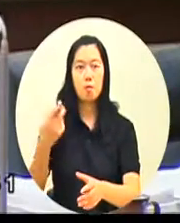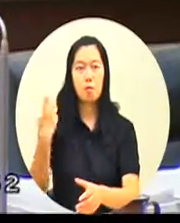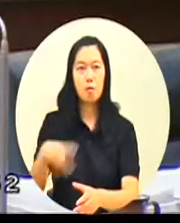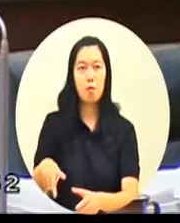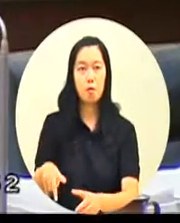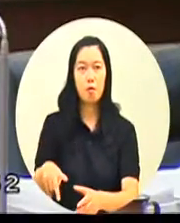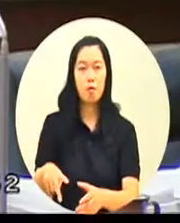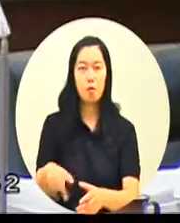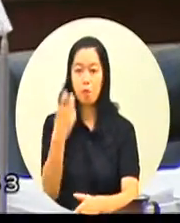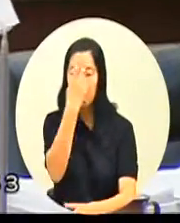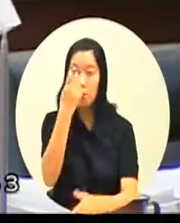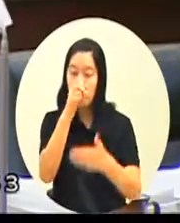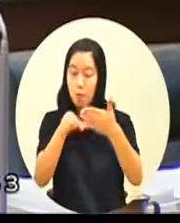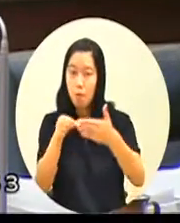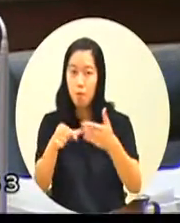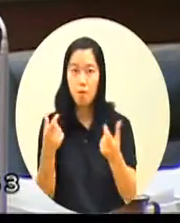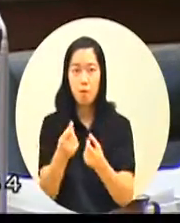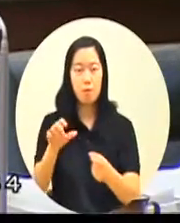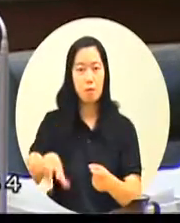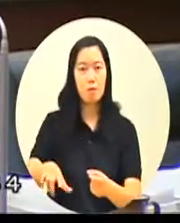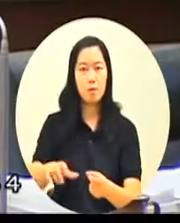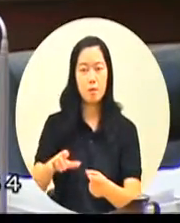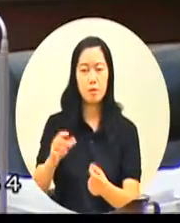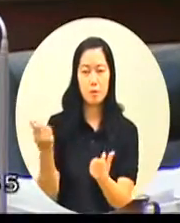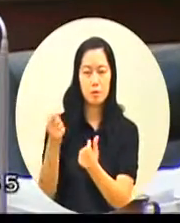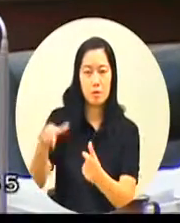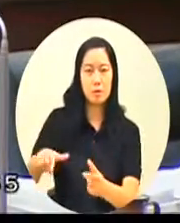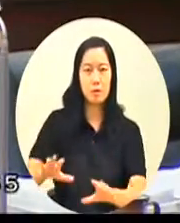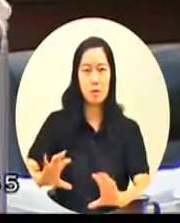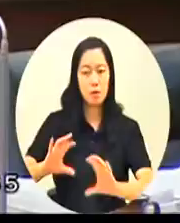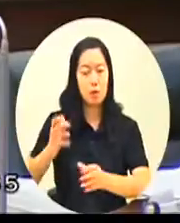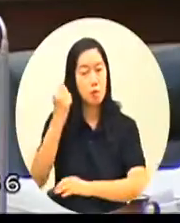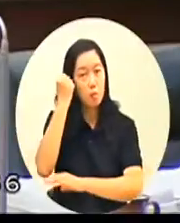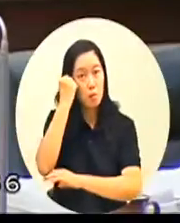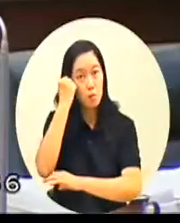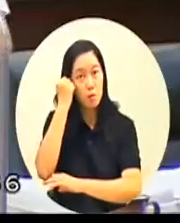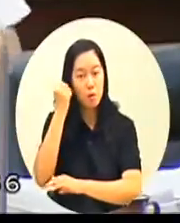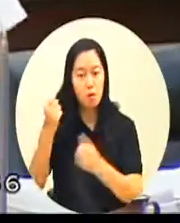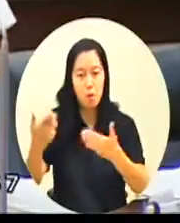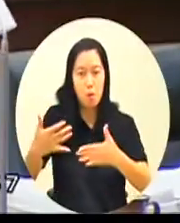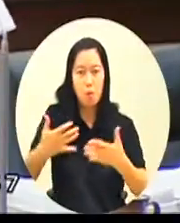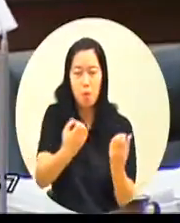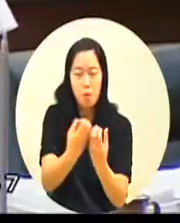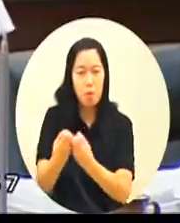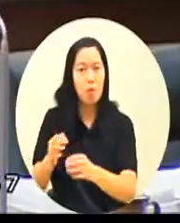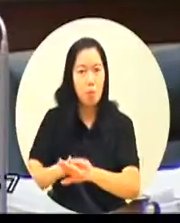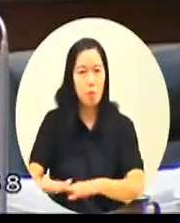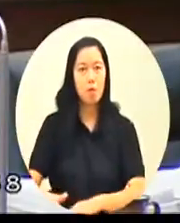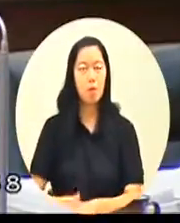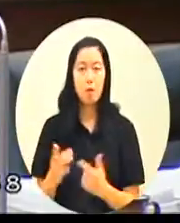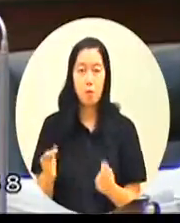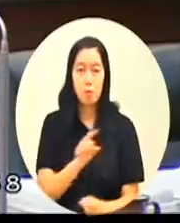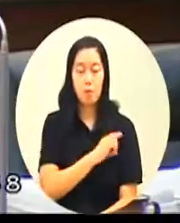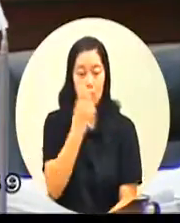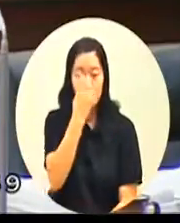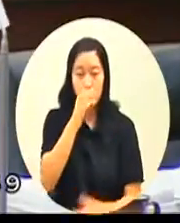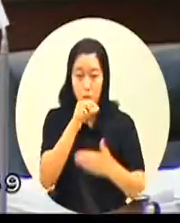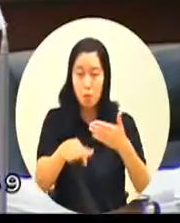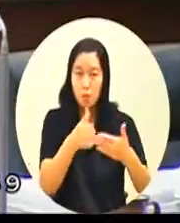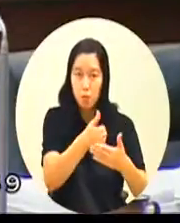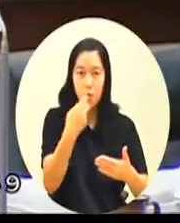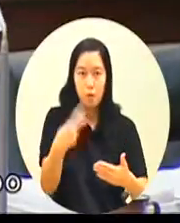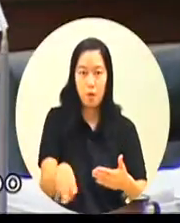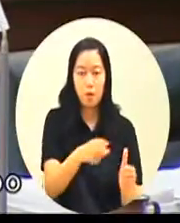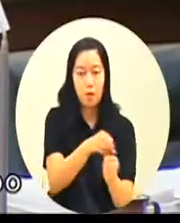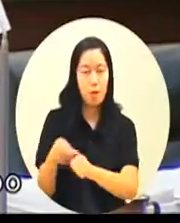度，类似现在的国宅，那一大堆又另外衍生。本来这个自治条例好的地方，又另外衍生另外一个安置